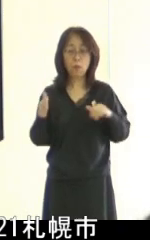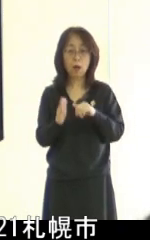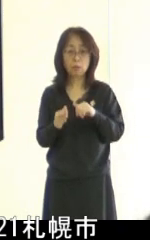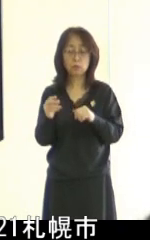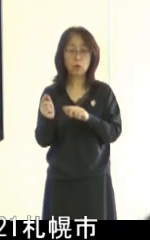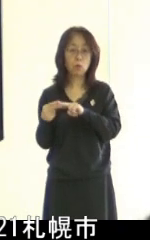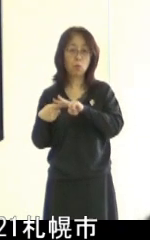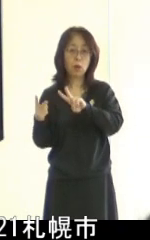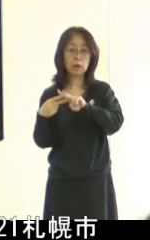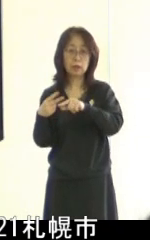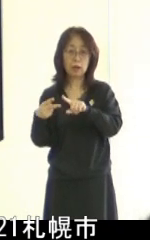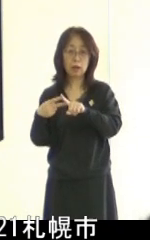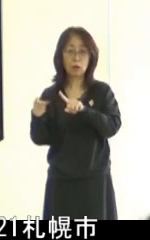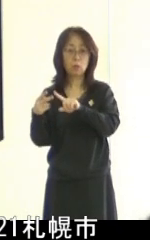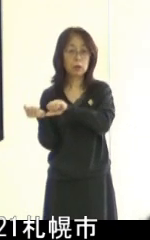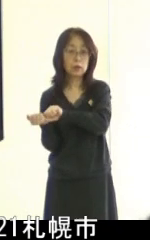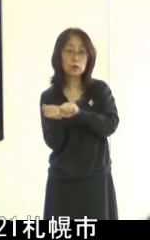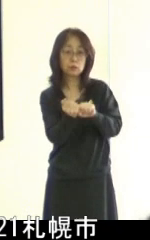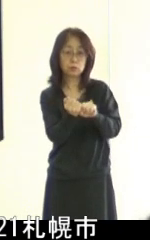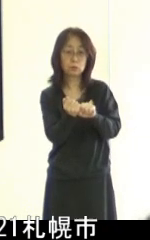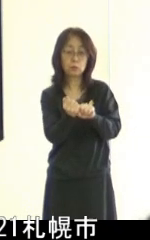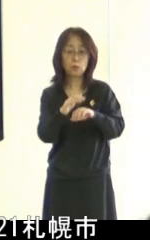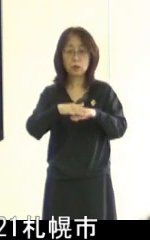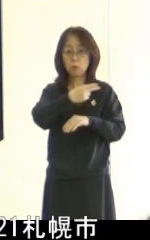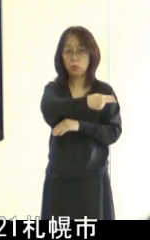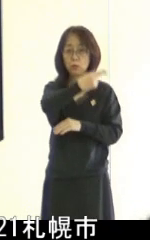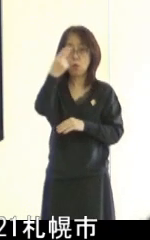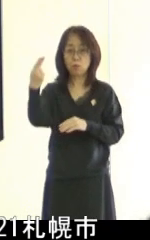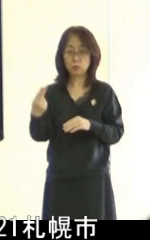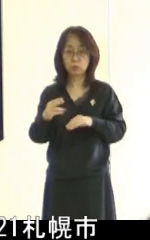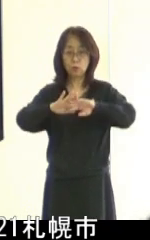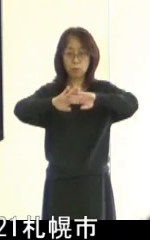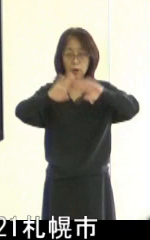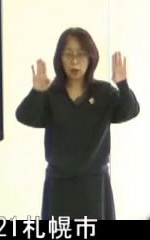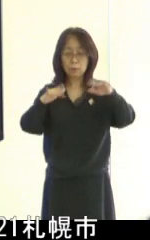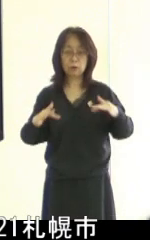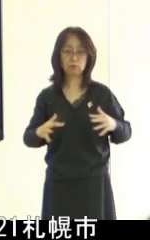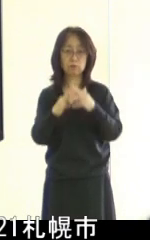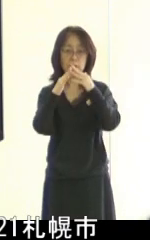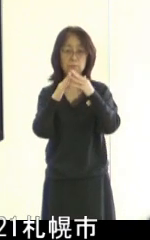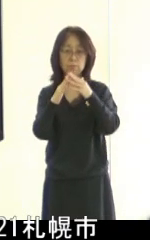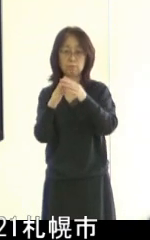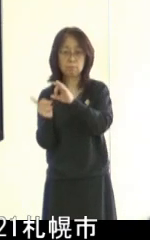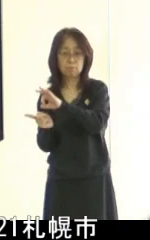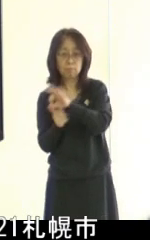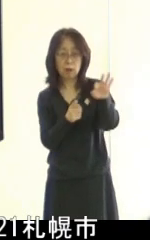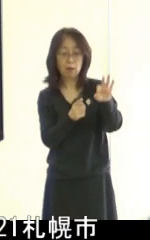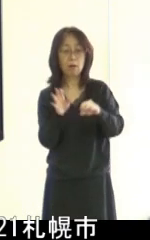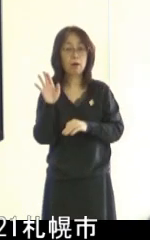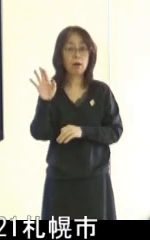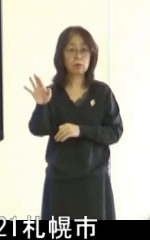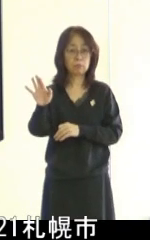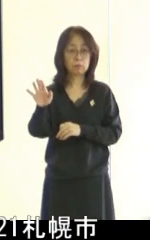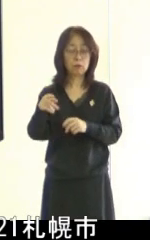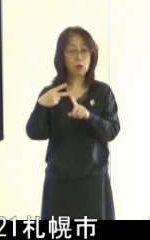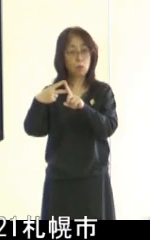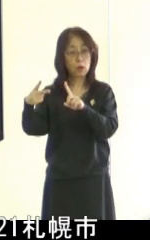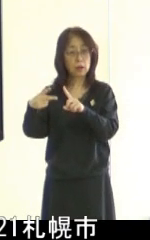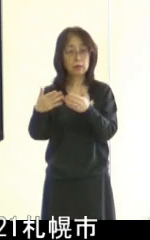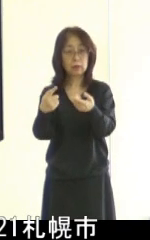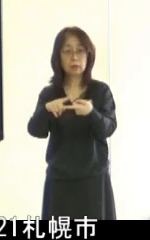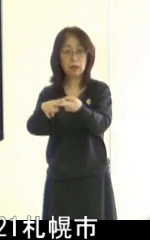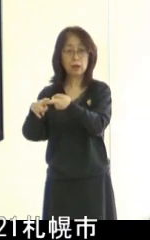る札幌ドームでの開幕戦ということでございますファイターズと連携した取り組みとし